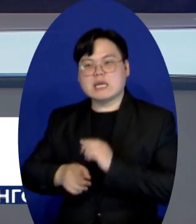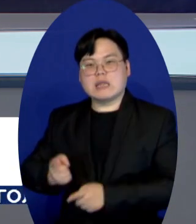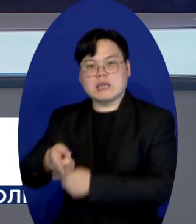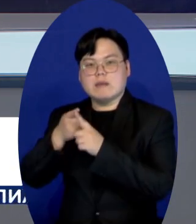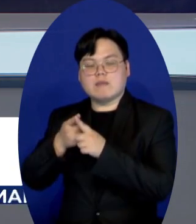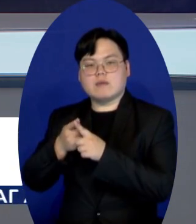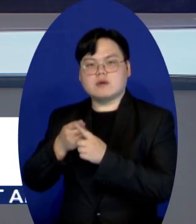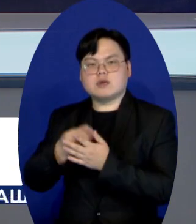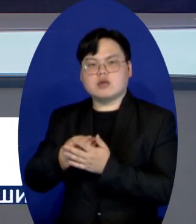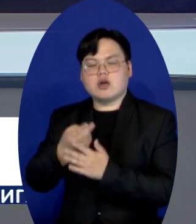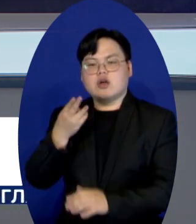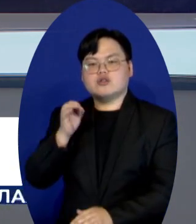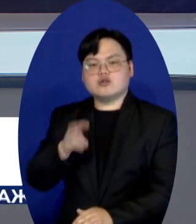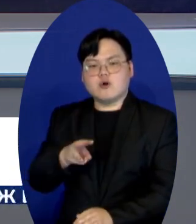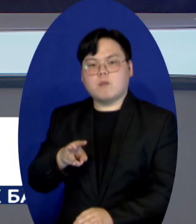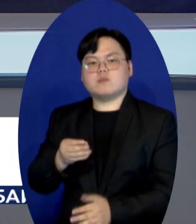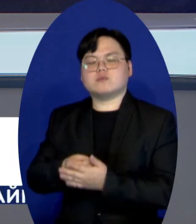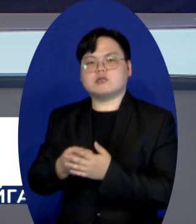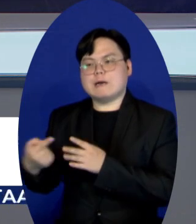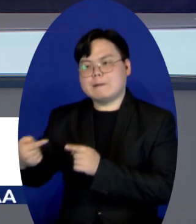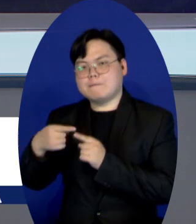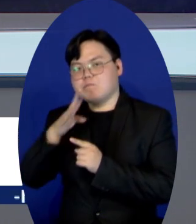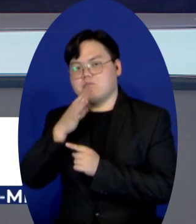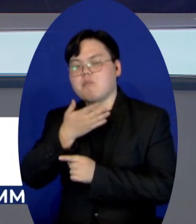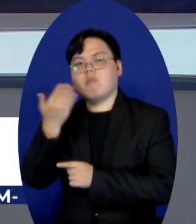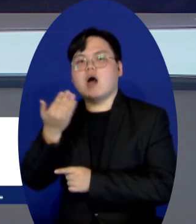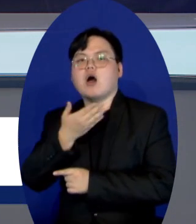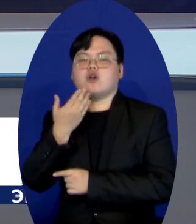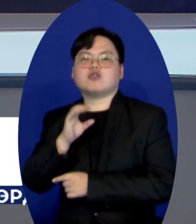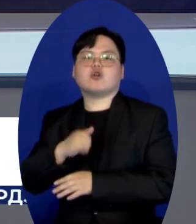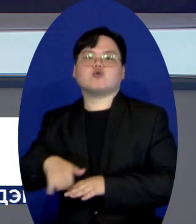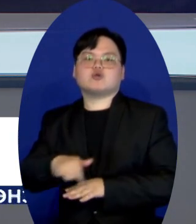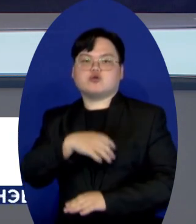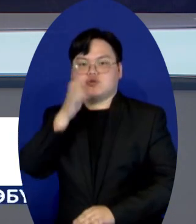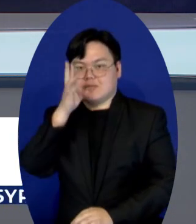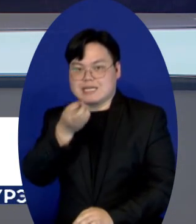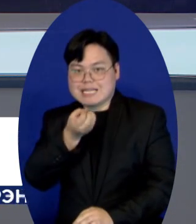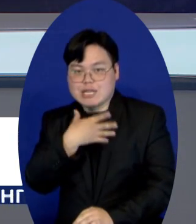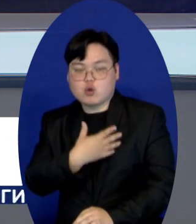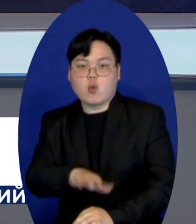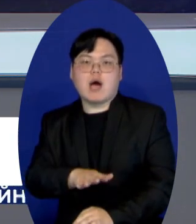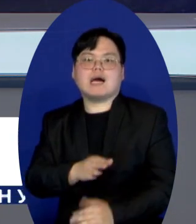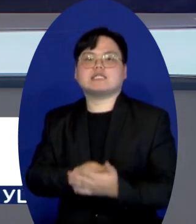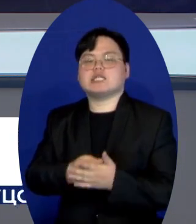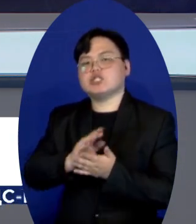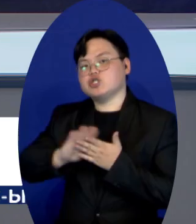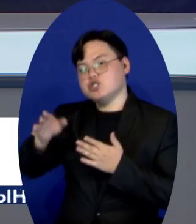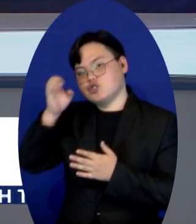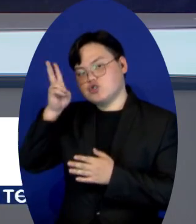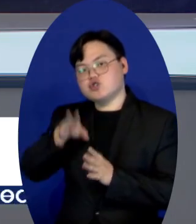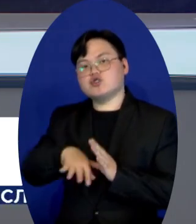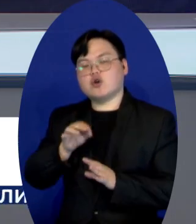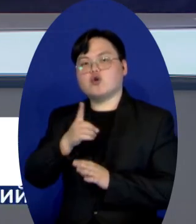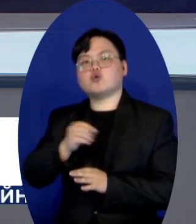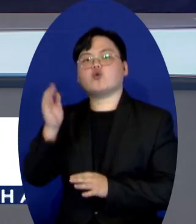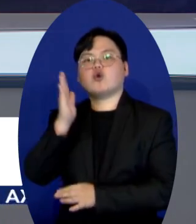барих хүчийг ашиглах бодол засгийн газарт нь байхгүй гэдгийг өмнөдийн ерөнхийлөгч Юн Сокёл мэдгдлээ. Тэрээр ерөнхийлөгч албан тушаалд орсныхоо 100